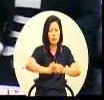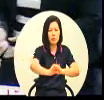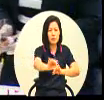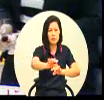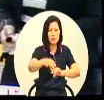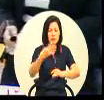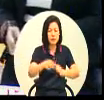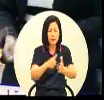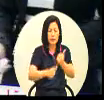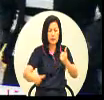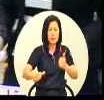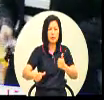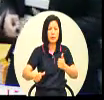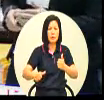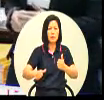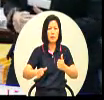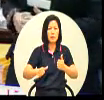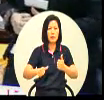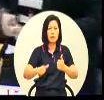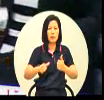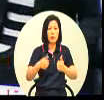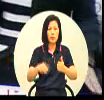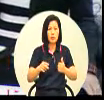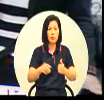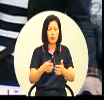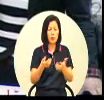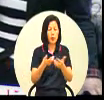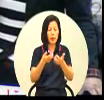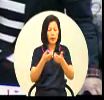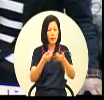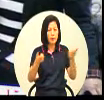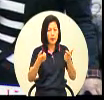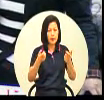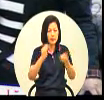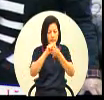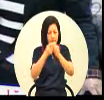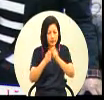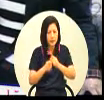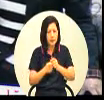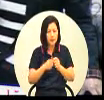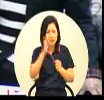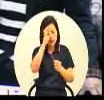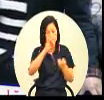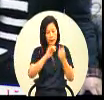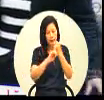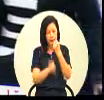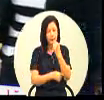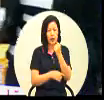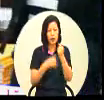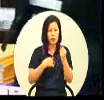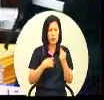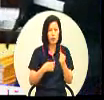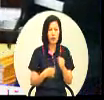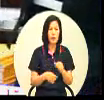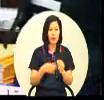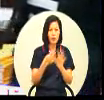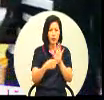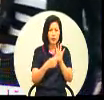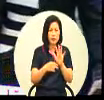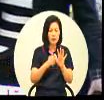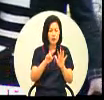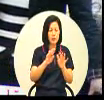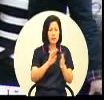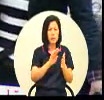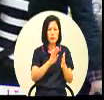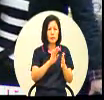都有提出一些的分析跟看法。那我想我就不再赘述，我直接来到我们的第二章